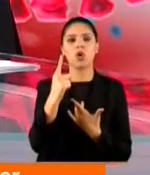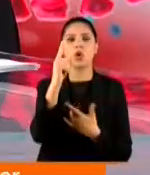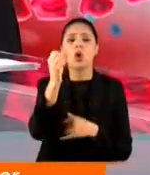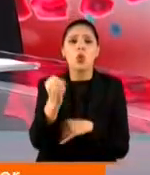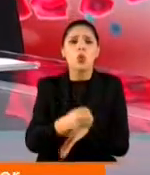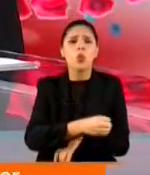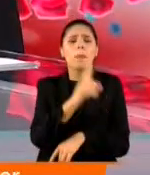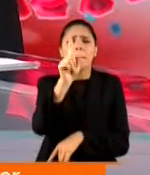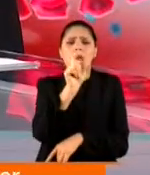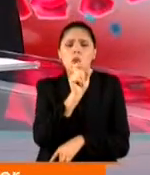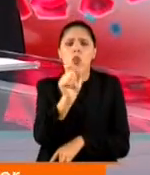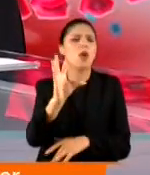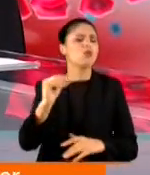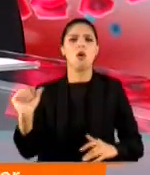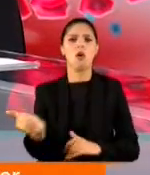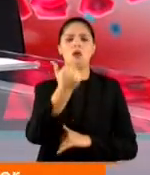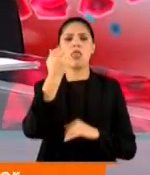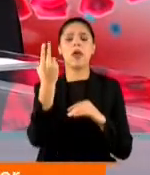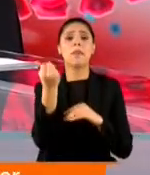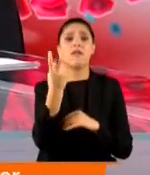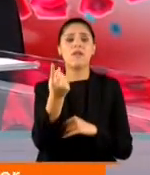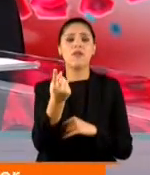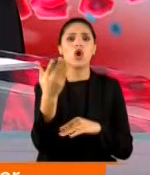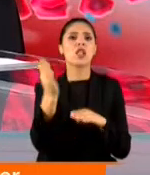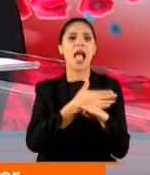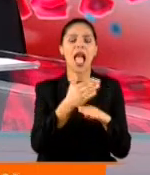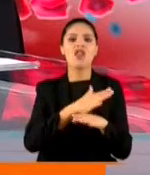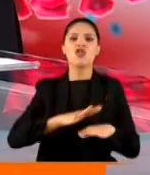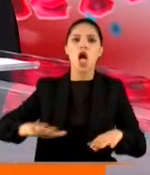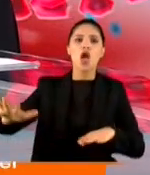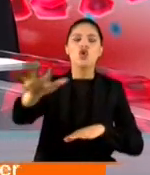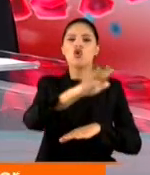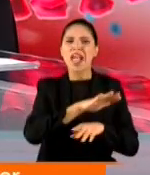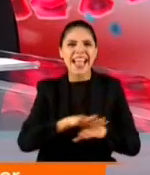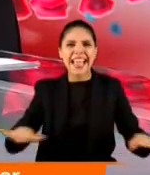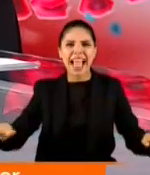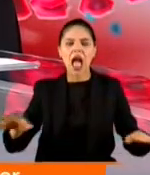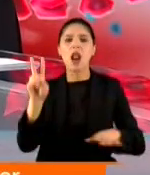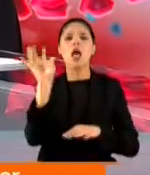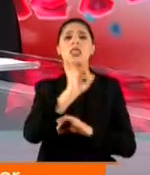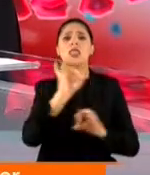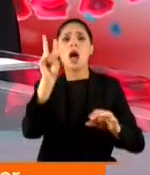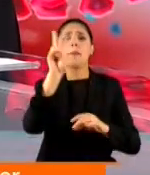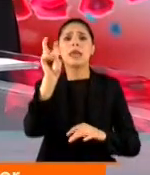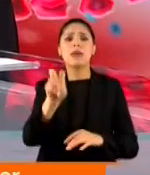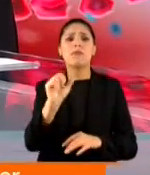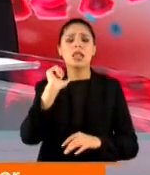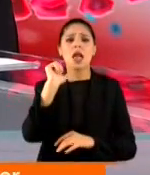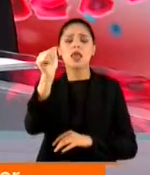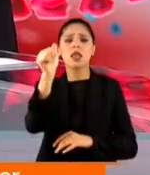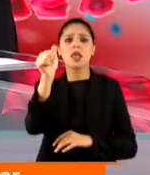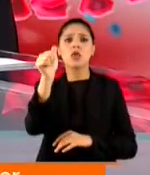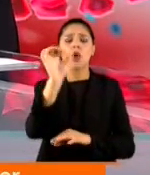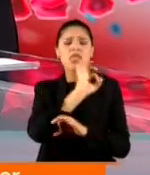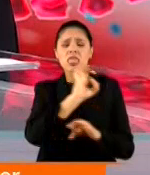uyarı niteliğinde bilgi. Virüs eşya ve yüzeyler üzerinde tam 28 gün, tekrar